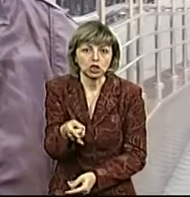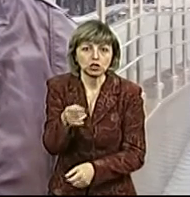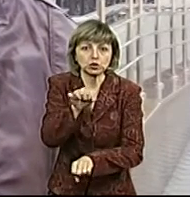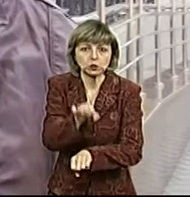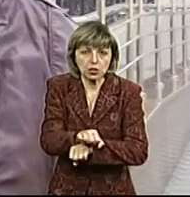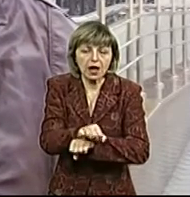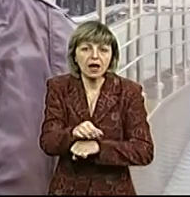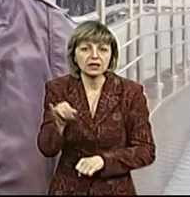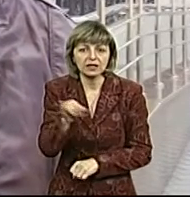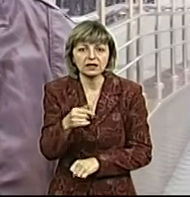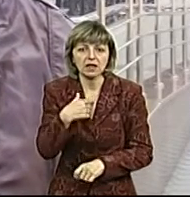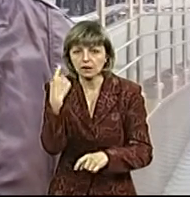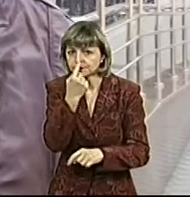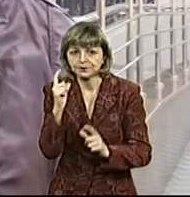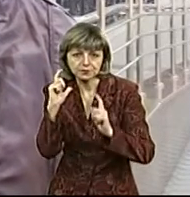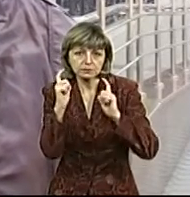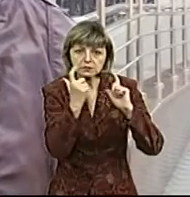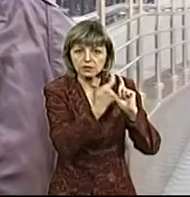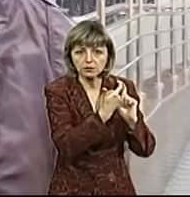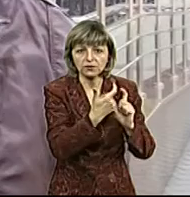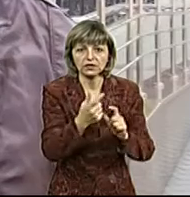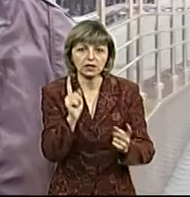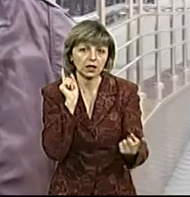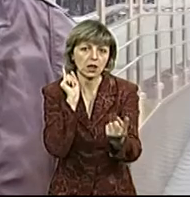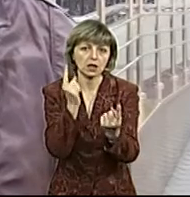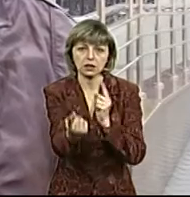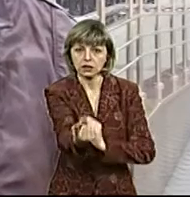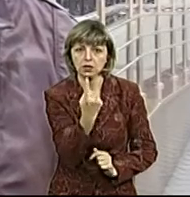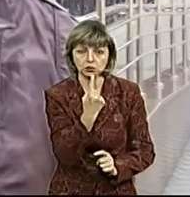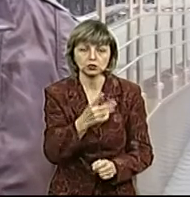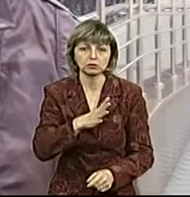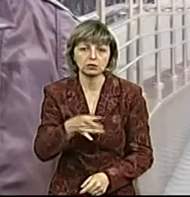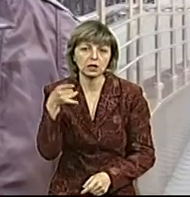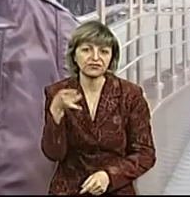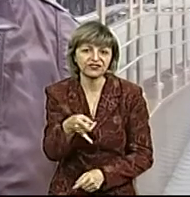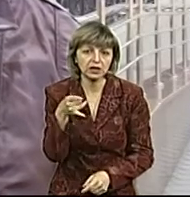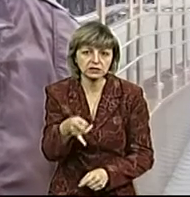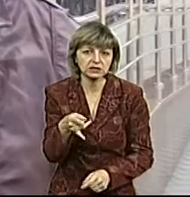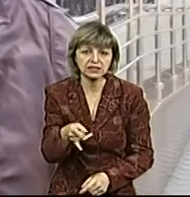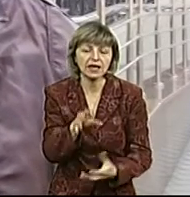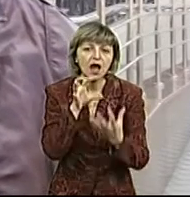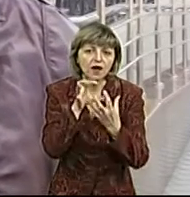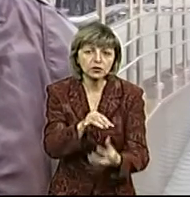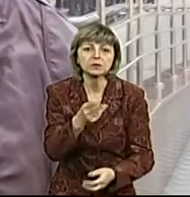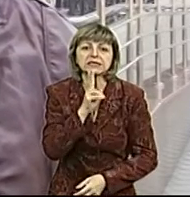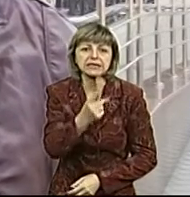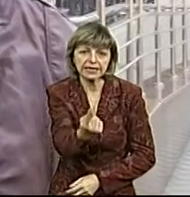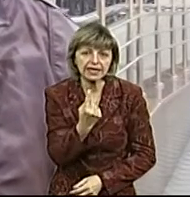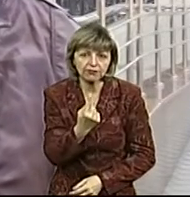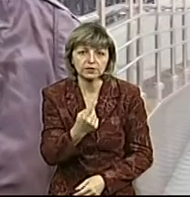ми стояли, і я повернулася, назустріч нам їхала маршрутне таксі, автобус з Ківерці. А каже,